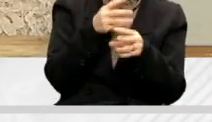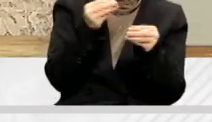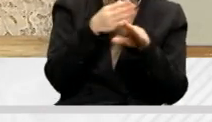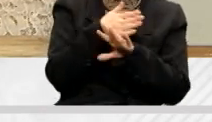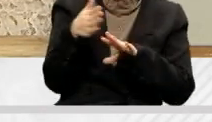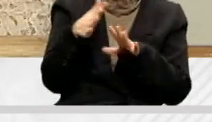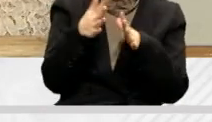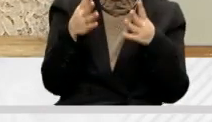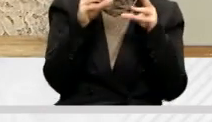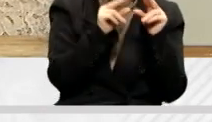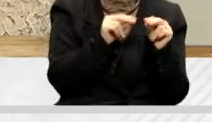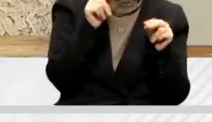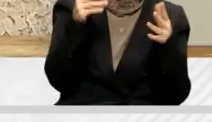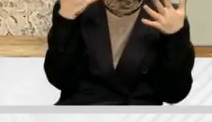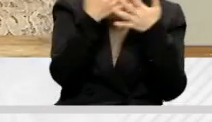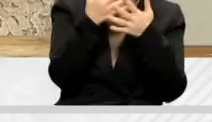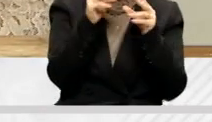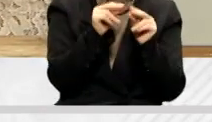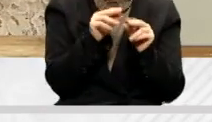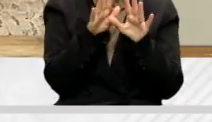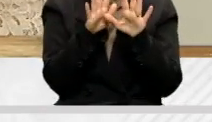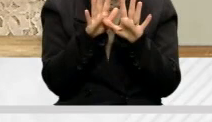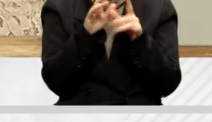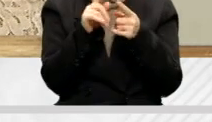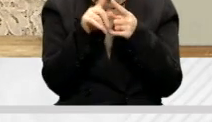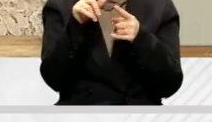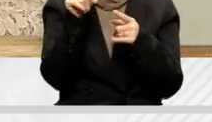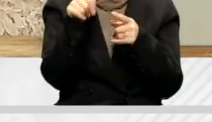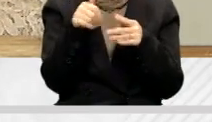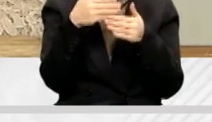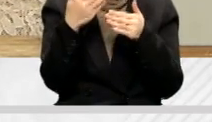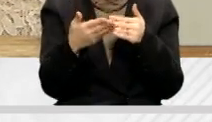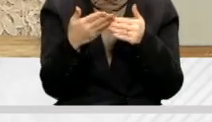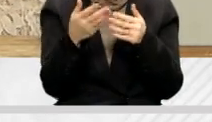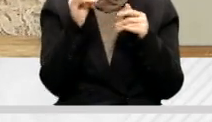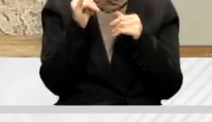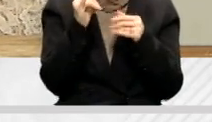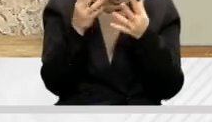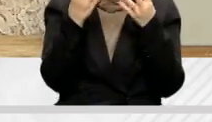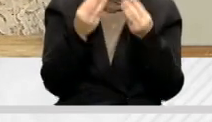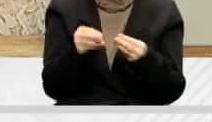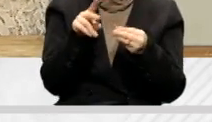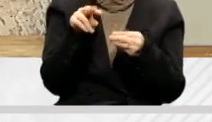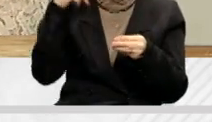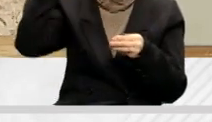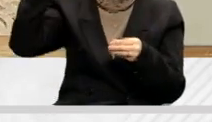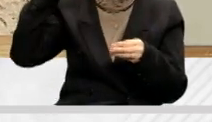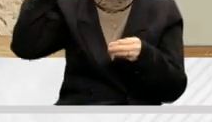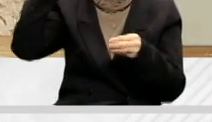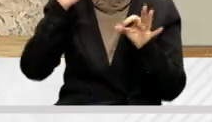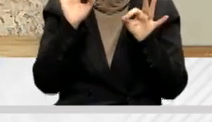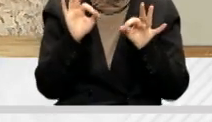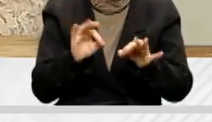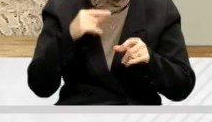dalacağım? Yine bu gece de uyuyamayacağım ve ertesi günüm çok kötü geçecek diye kendilerine evham yapmaya başlıyorlar. Dolayısıyla kana hızlı